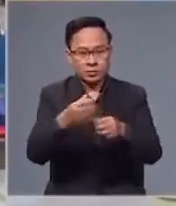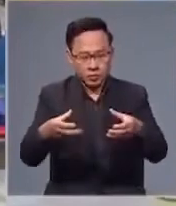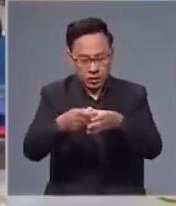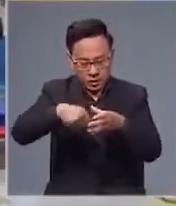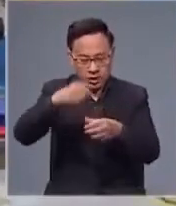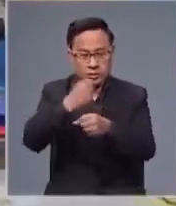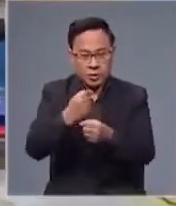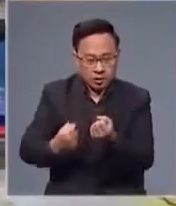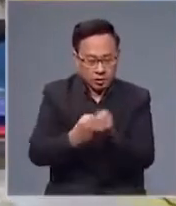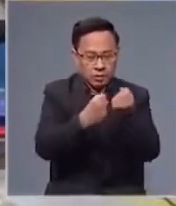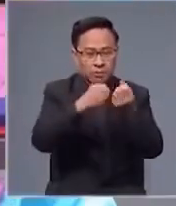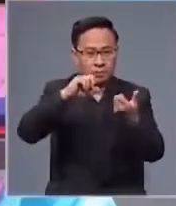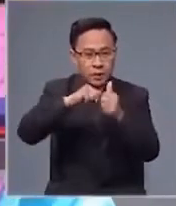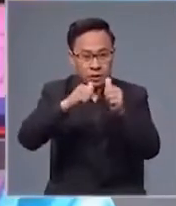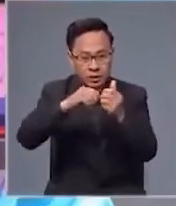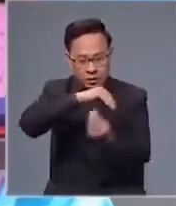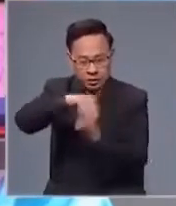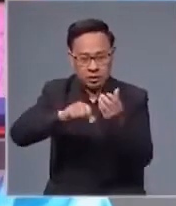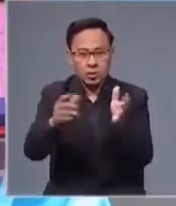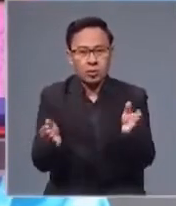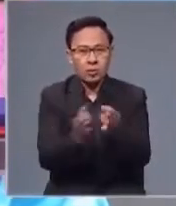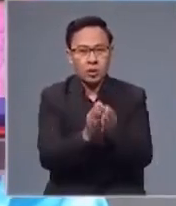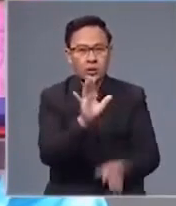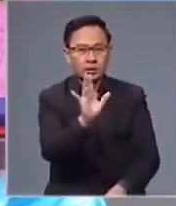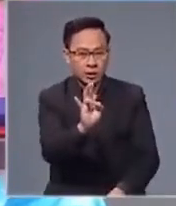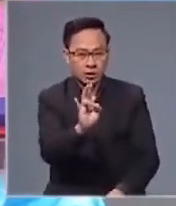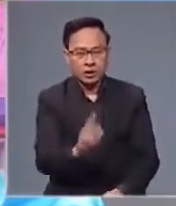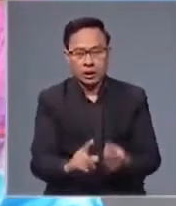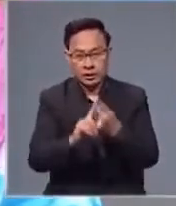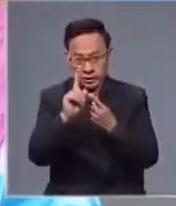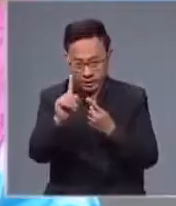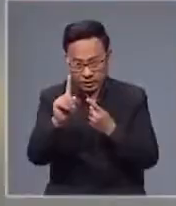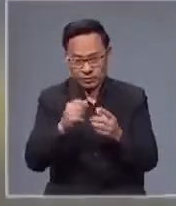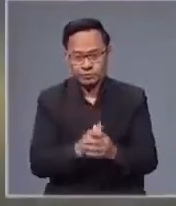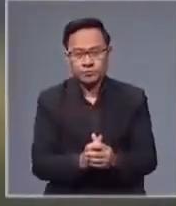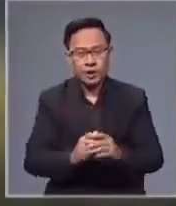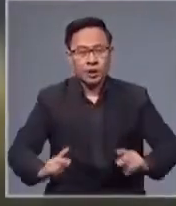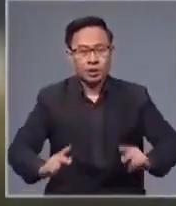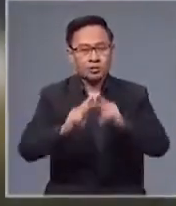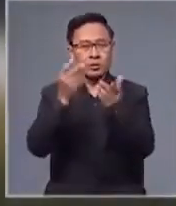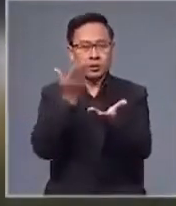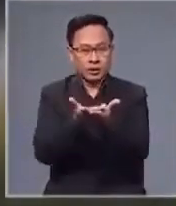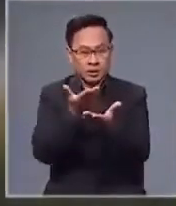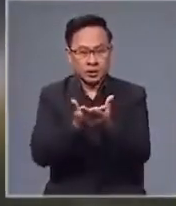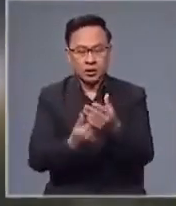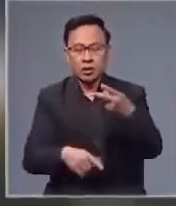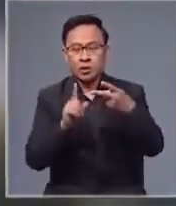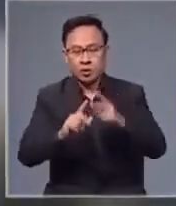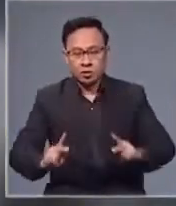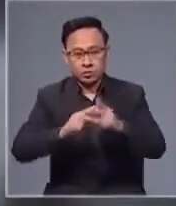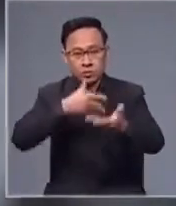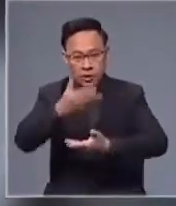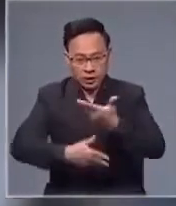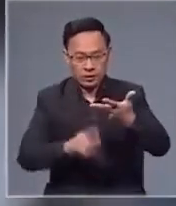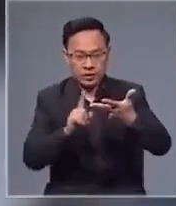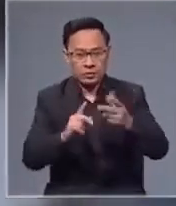ขับเคลื่อนเศรษฐกิจรวม7หน่วยงานด้วยกันประกอบด้วยกระทรวงการคลังกระทรวงพาณิชย์ก